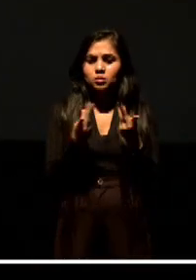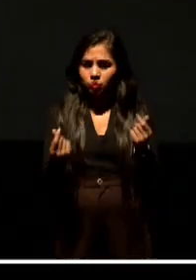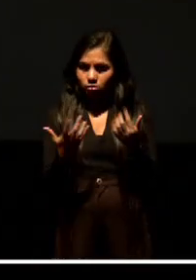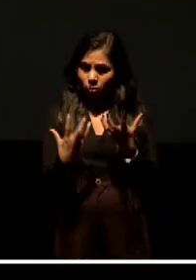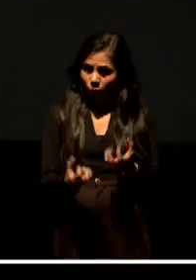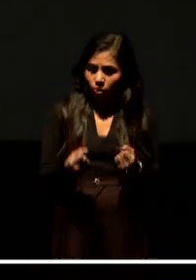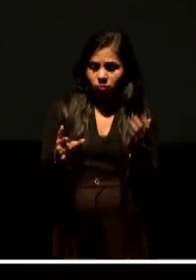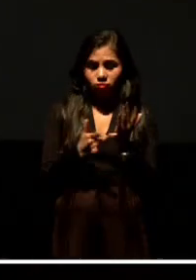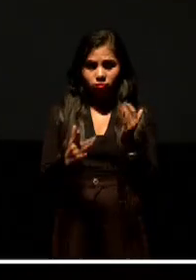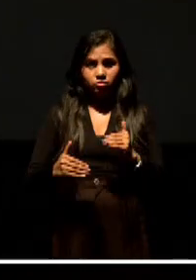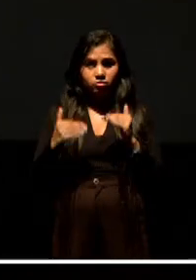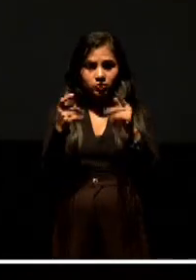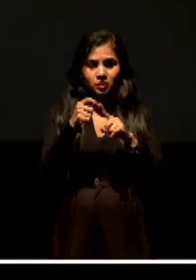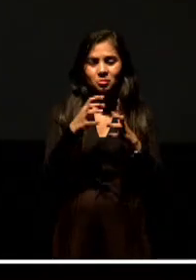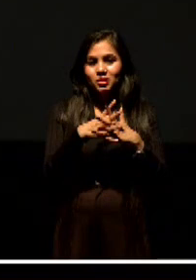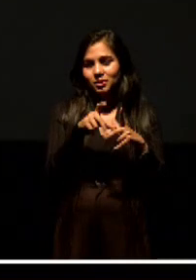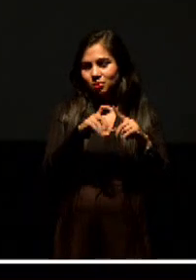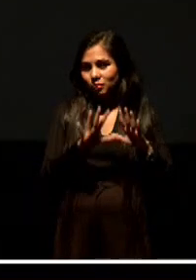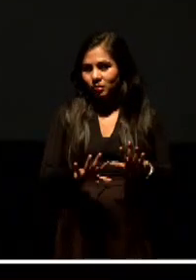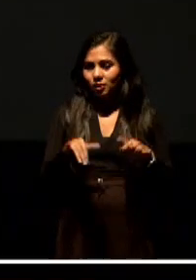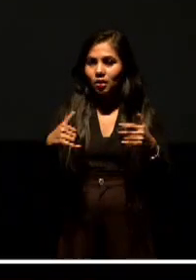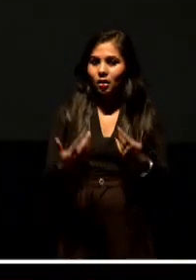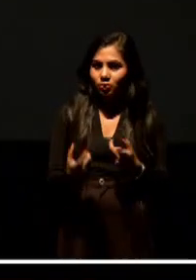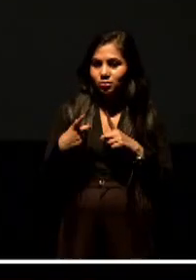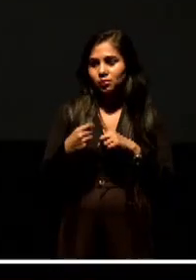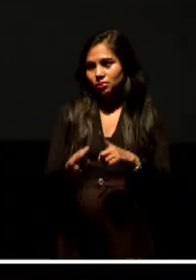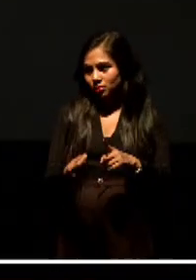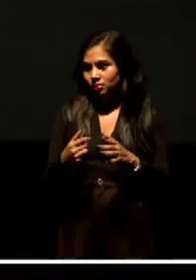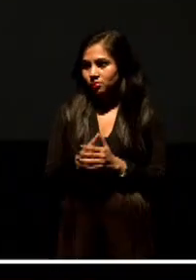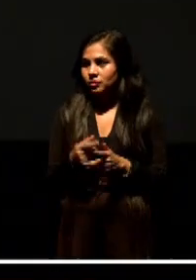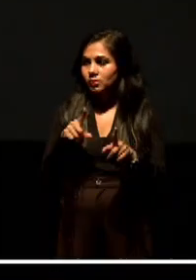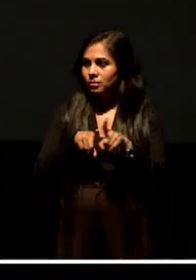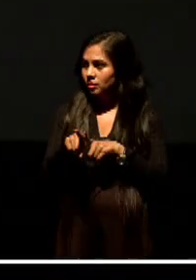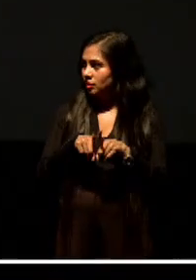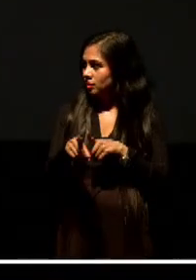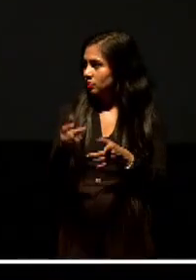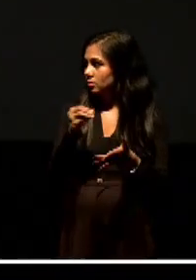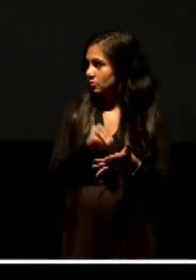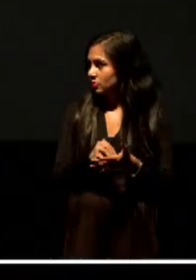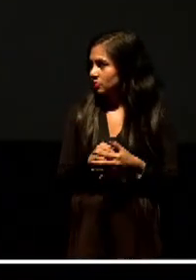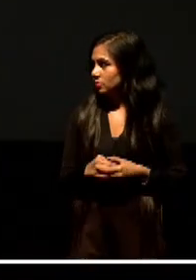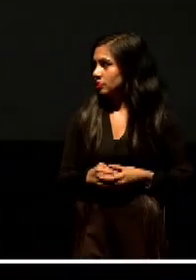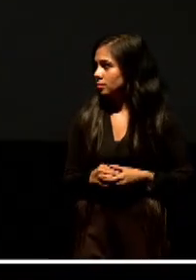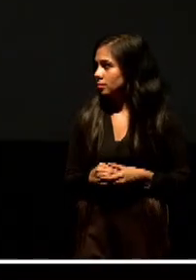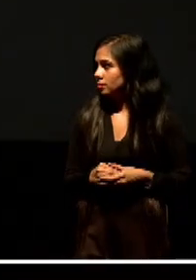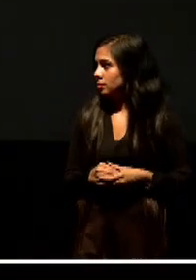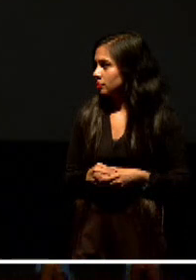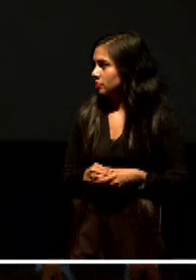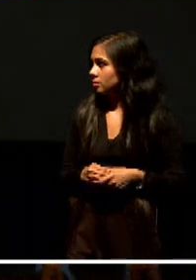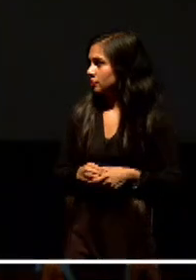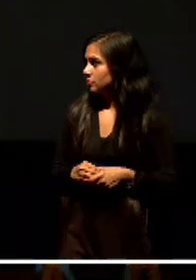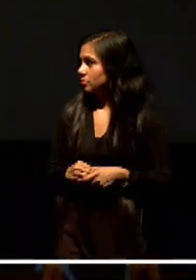है टेक्नोलॉजीज़ को फॉर PwDs, so then how can we do that? Do you have some examples also which you can share to inspire us?